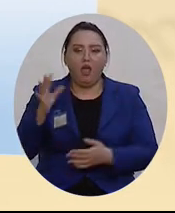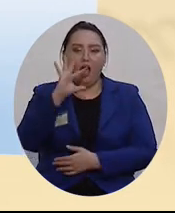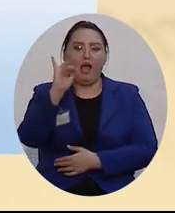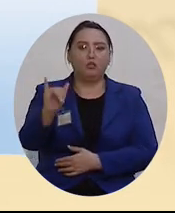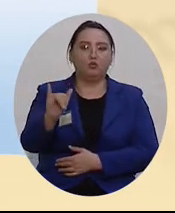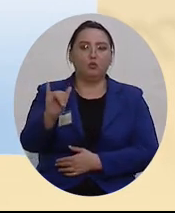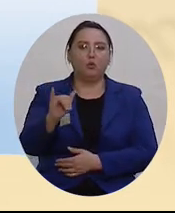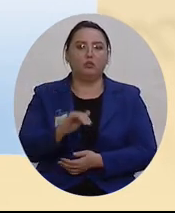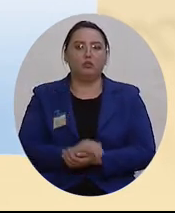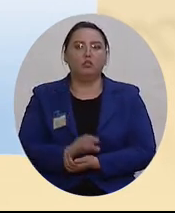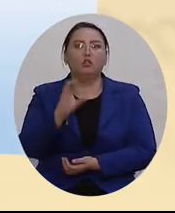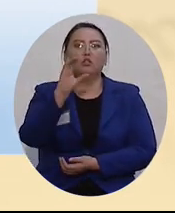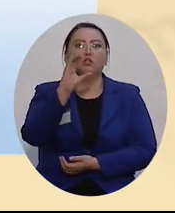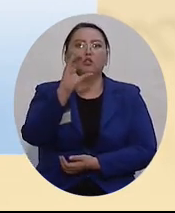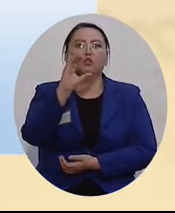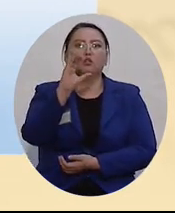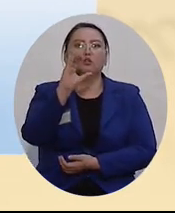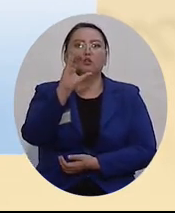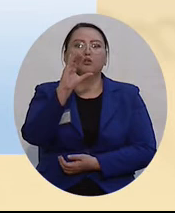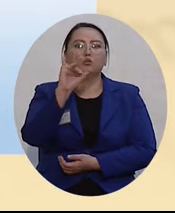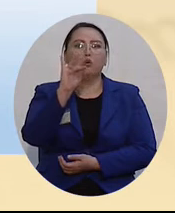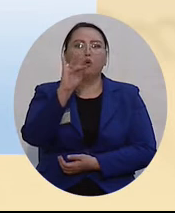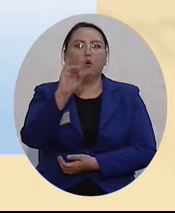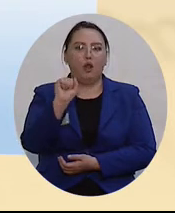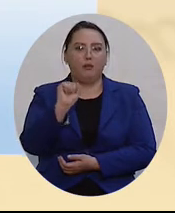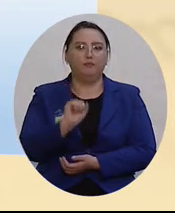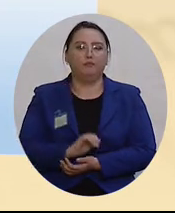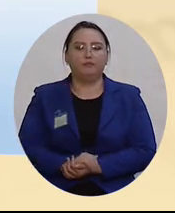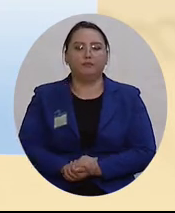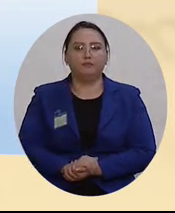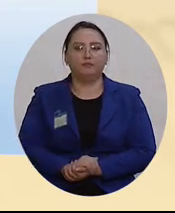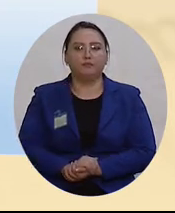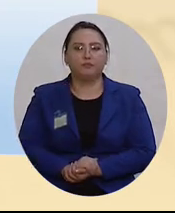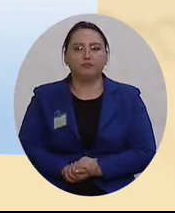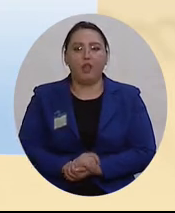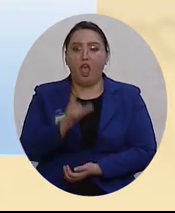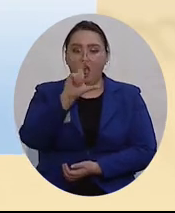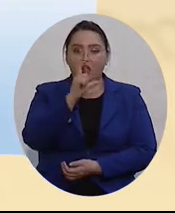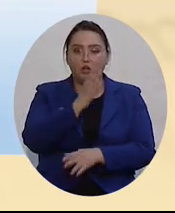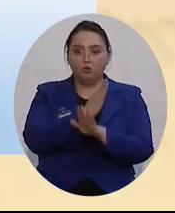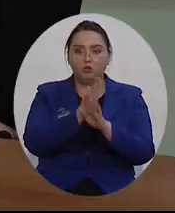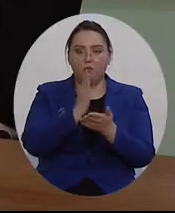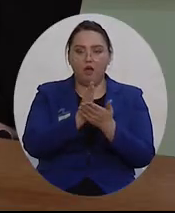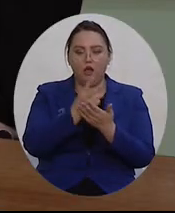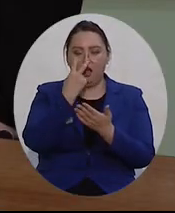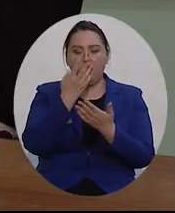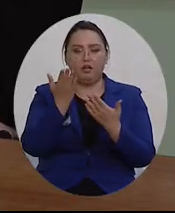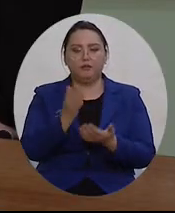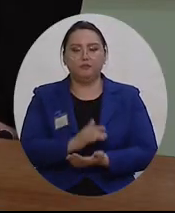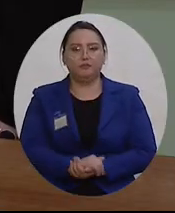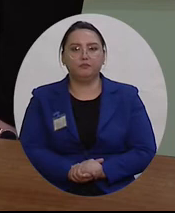гэдэг ихшгээр төгссөн байна гэдгийг энэ жишээн дээрээс анхаарч чийжлж аваарай хүүхдүүдээ. За дараагийн